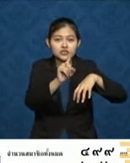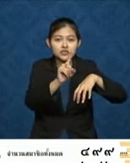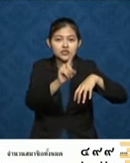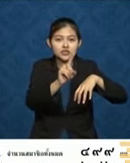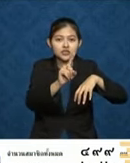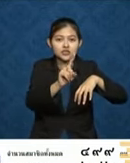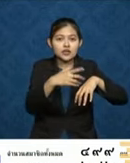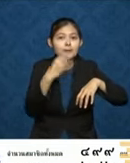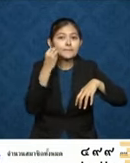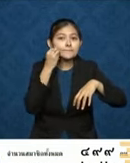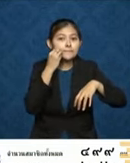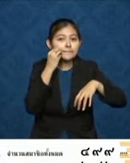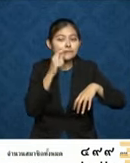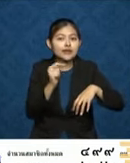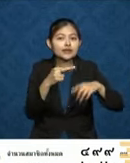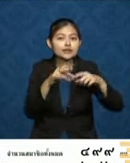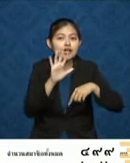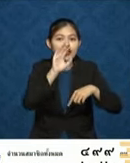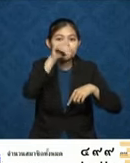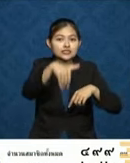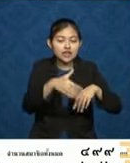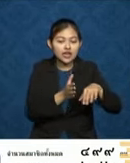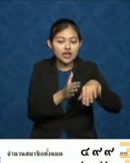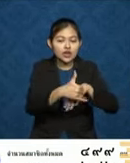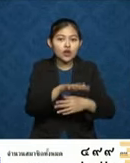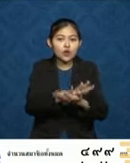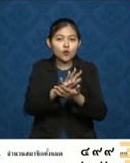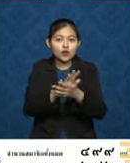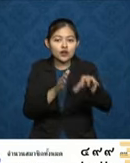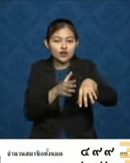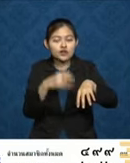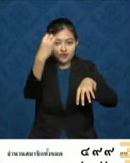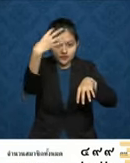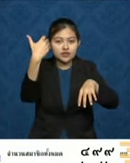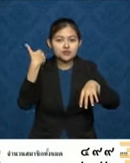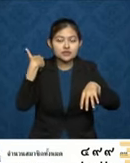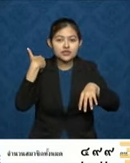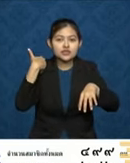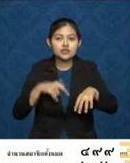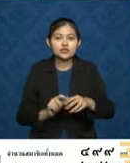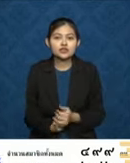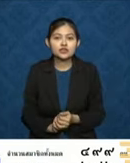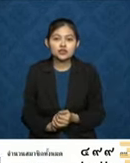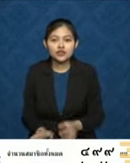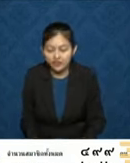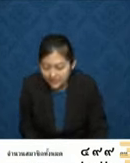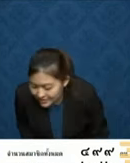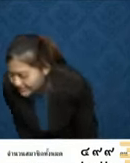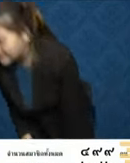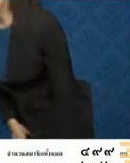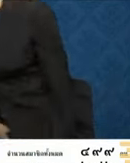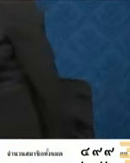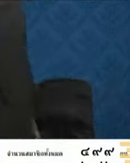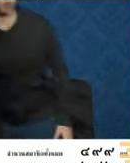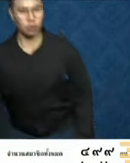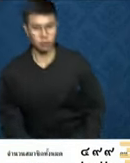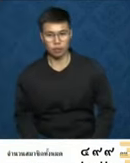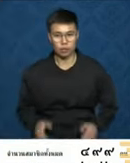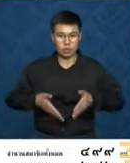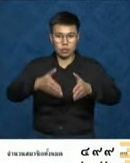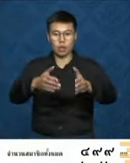เอ่อบ้านท่าช้างใหญ่ท่าช้างน้อยบริเวณหน้าโรงเรียนบ้านท่าช้างก็อีกจุดนึงเนี่ยค่ะก็คือเป็นทางเข้าเ่อของหมู่